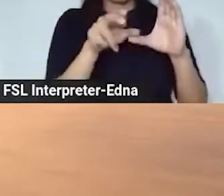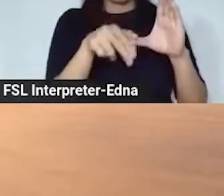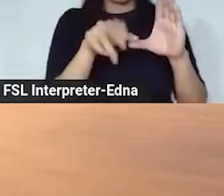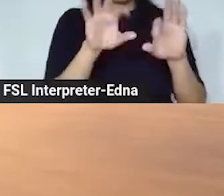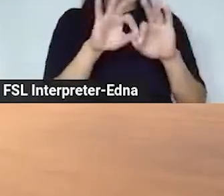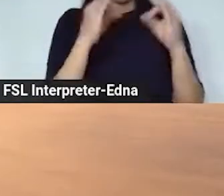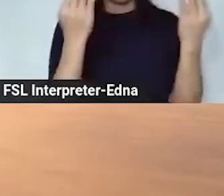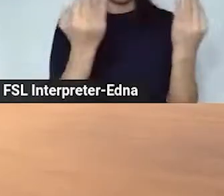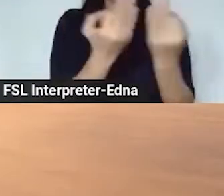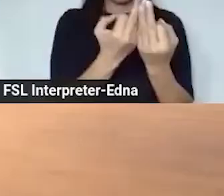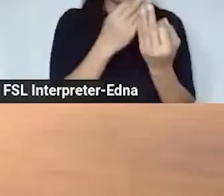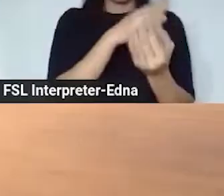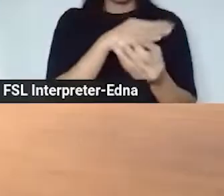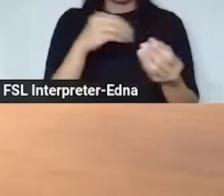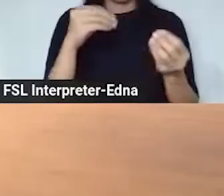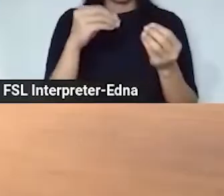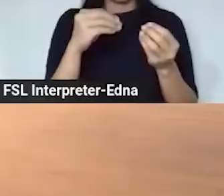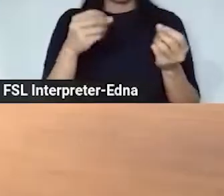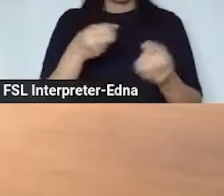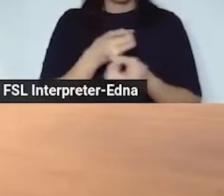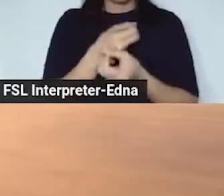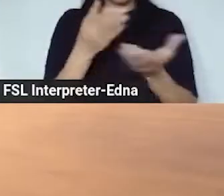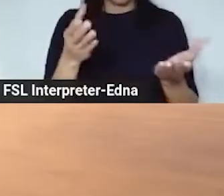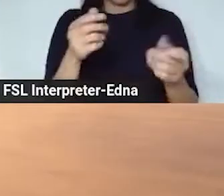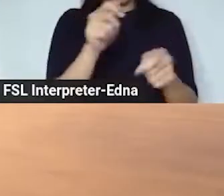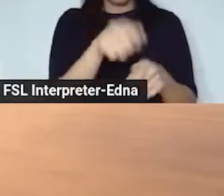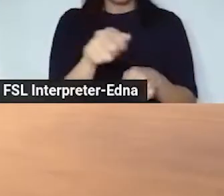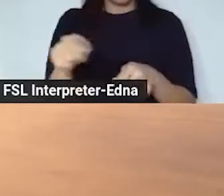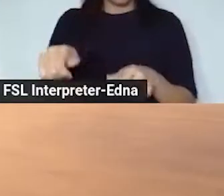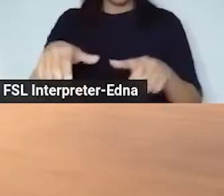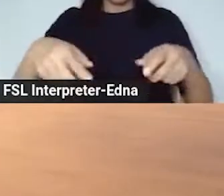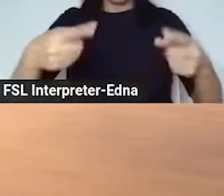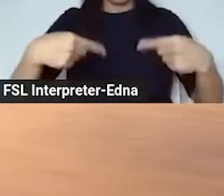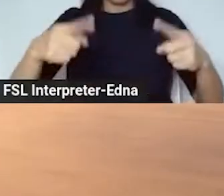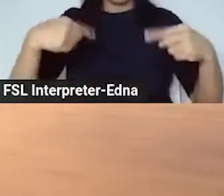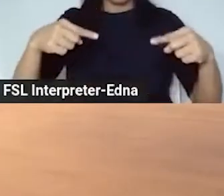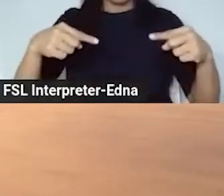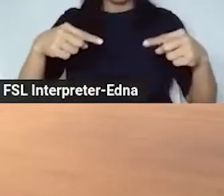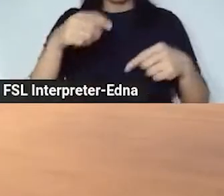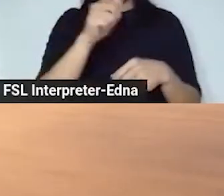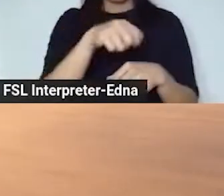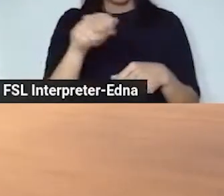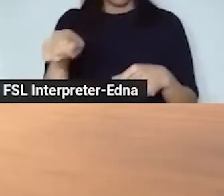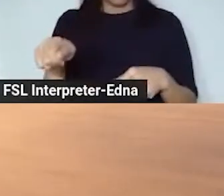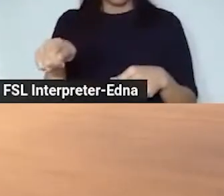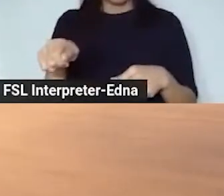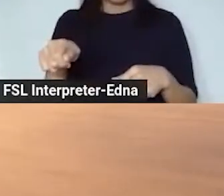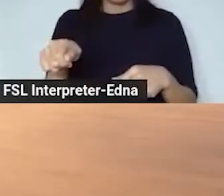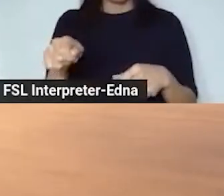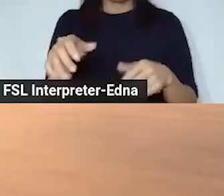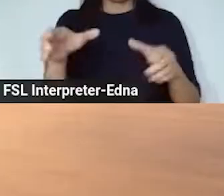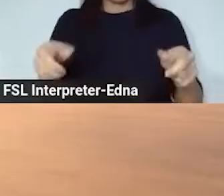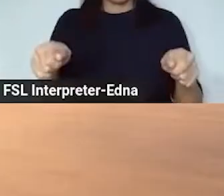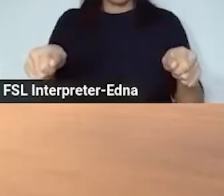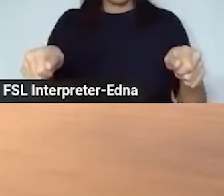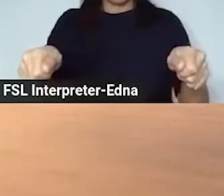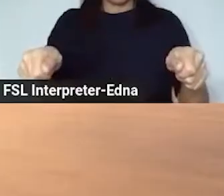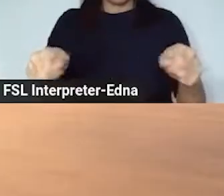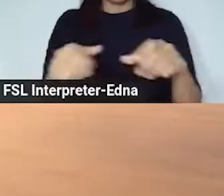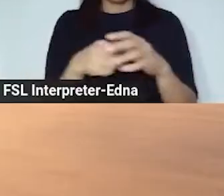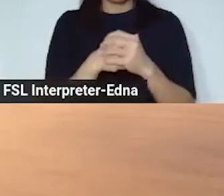sa pagbibigay ng mga crutches, ng wheelchairs, ng mga canes, the walkers, na ito po